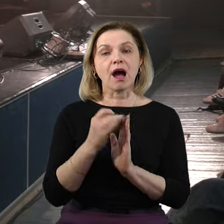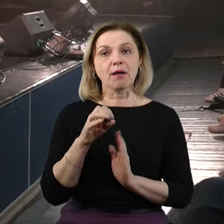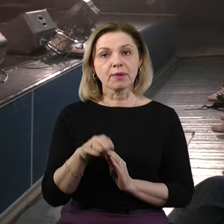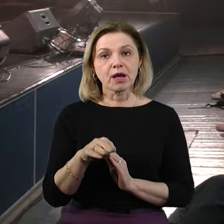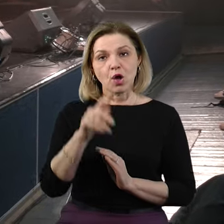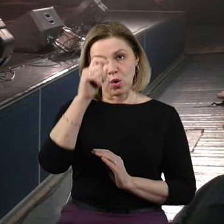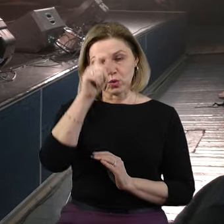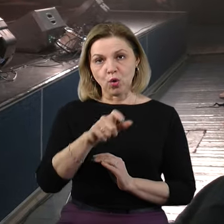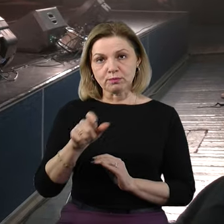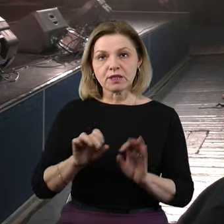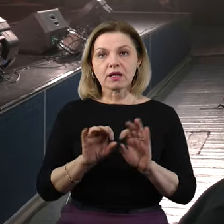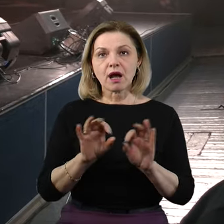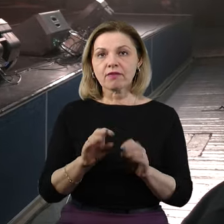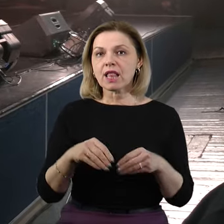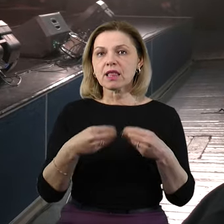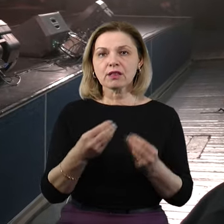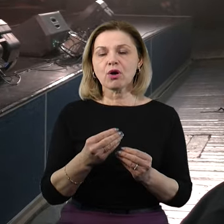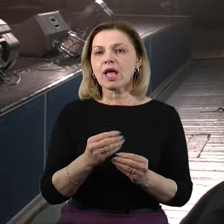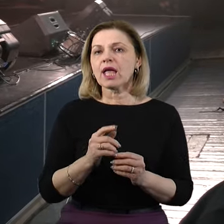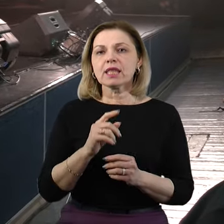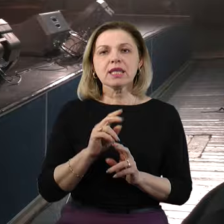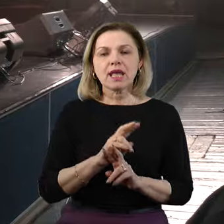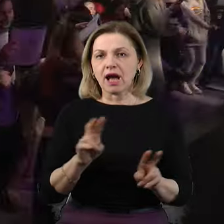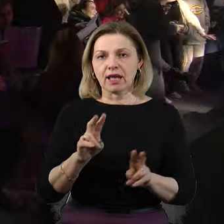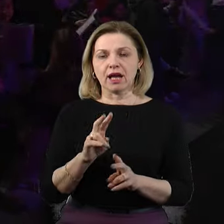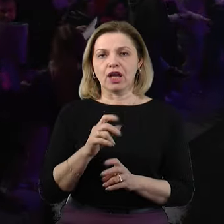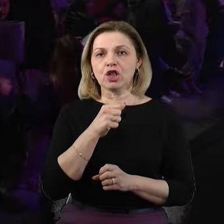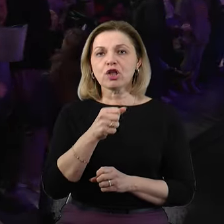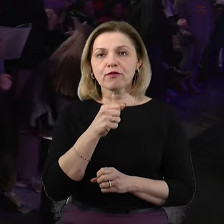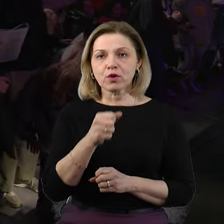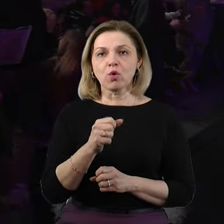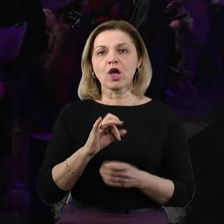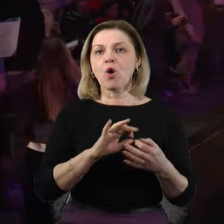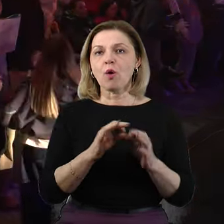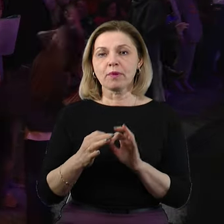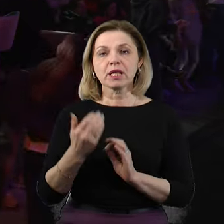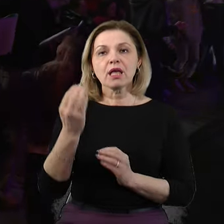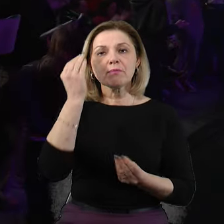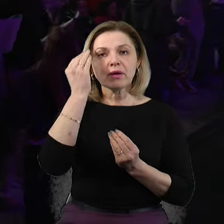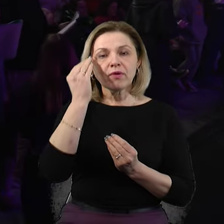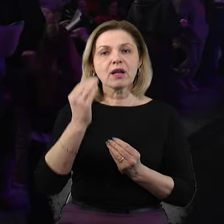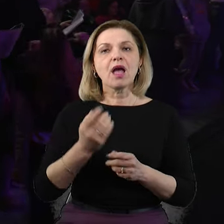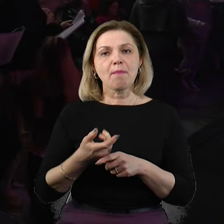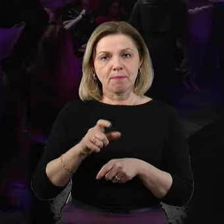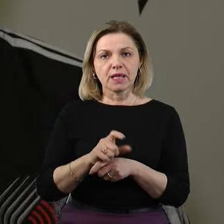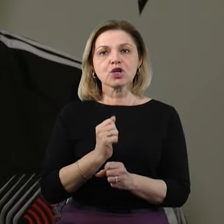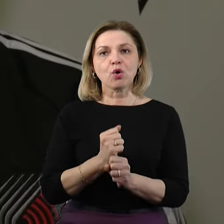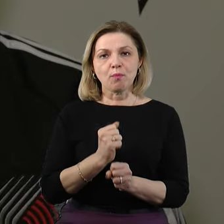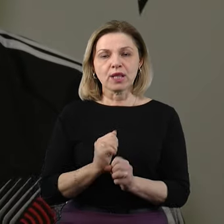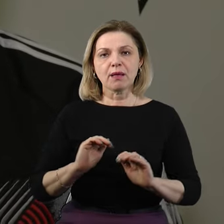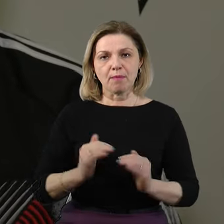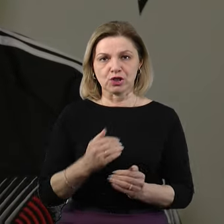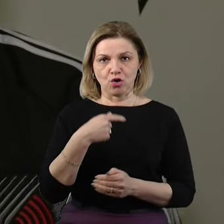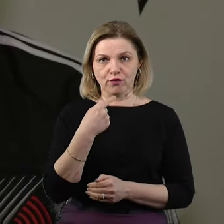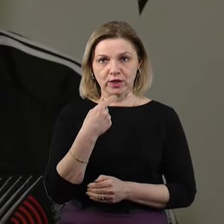хлопці зазначили що наразі не дають жодних інтерв'ю та коментарів Адже їх позиція більше робити та менше говорити я можу